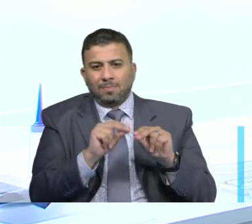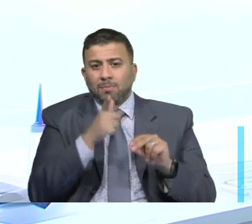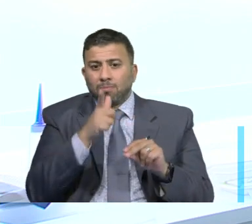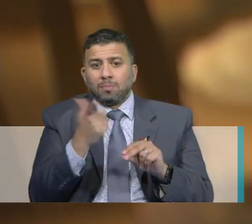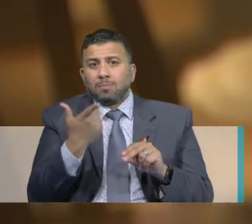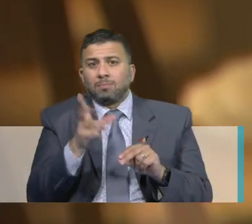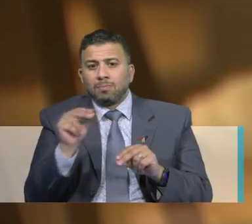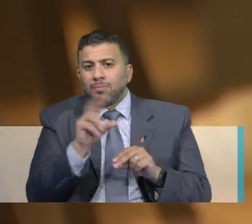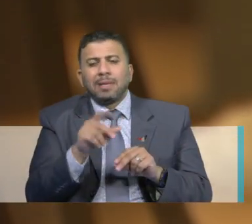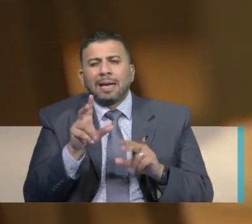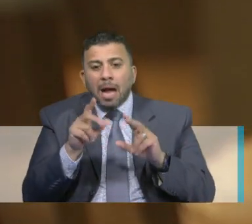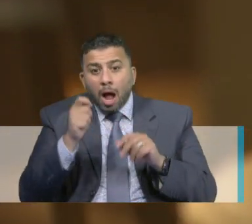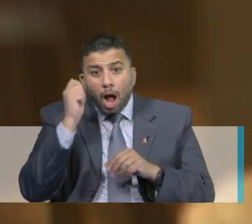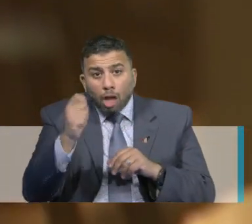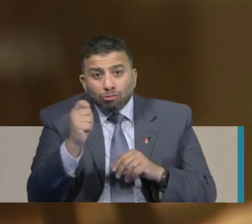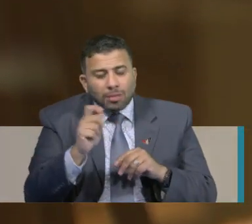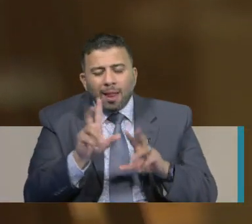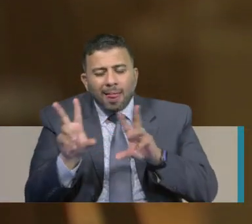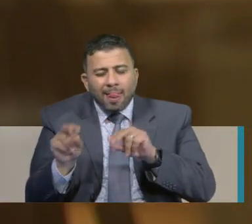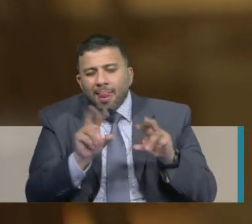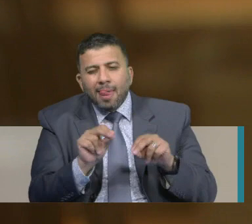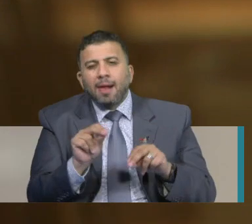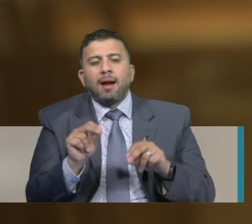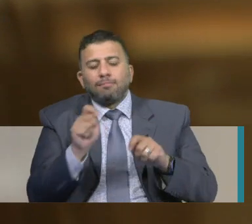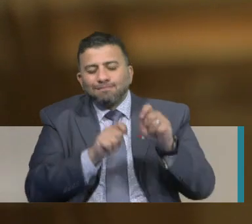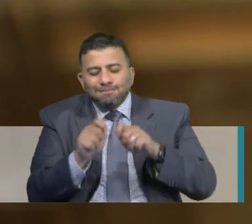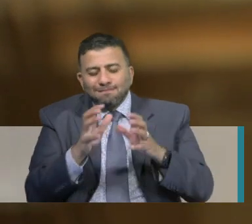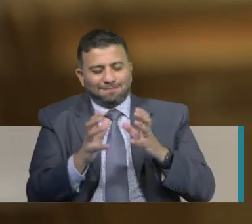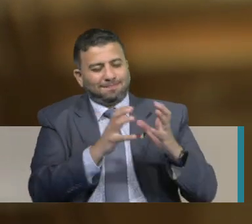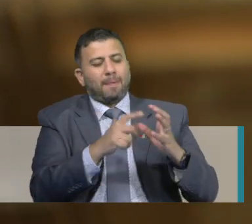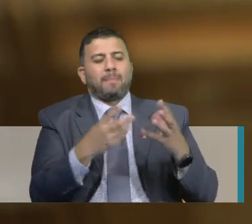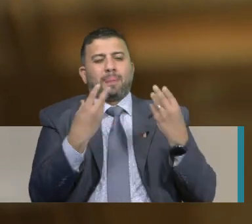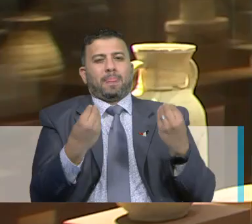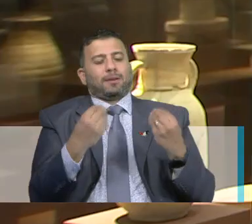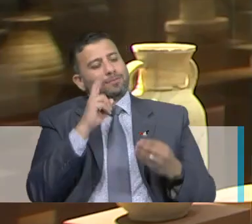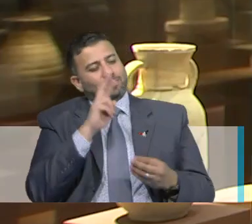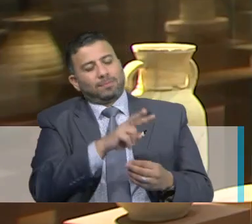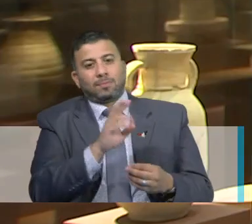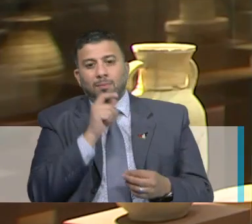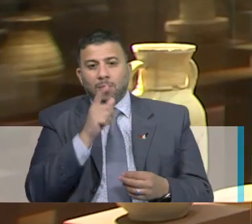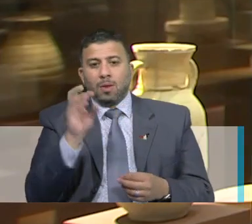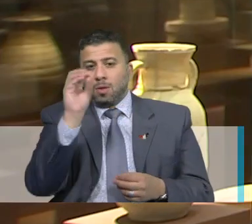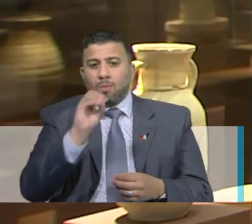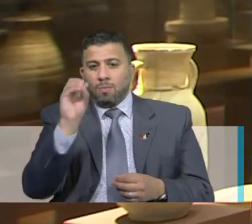الأثرية لاستخدامها في المعارض. هيئة الشارقة للآثار يعني مؤسسة